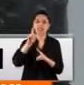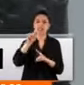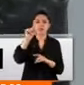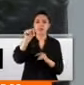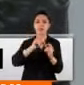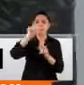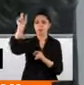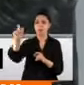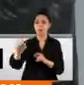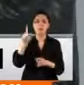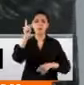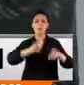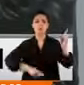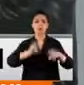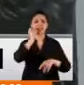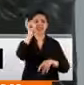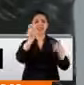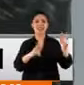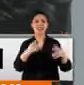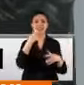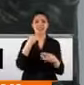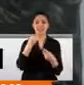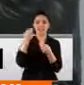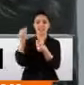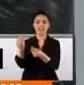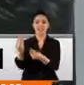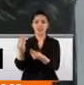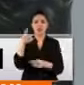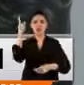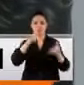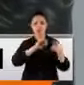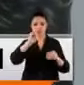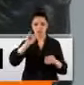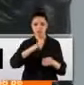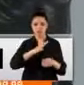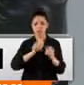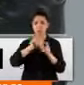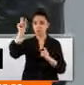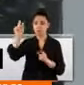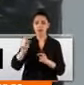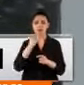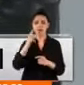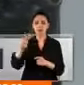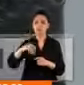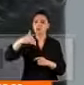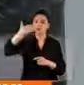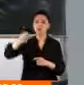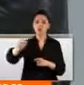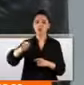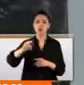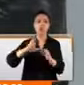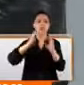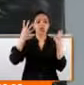Candan karakteriyle zaman zaman insanların sempatisini, zaman zaman da tepkisini toplayan Bahar Candan bundan sonra